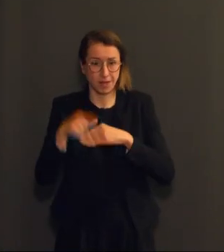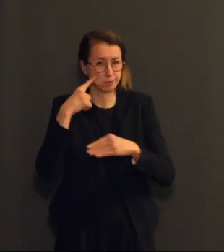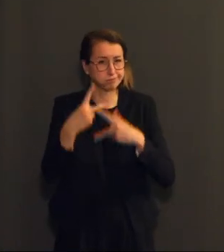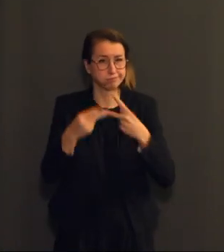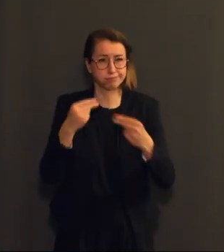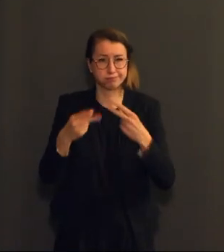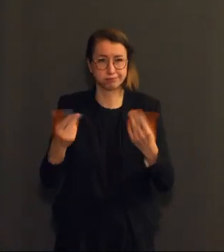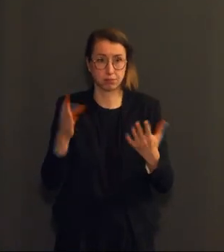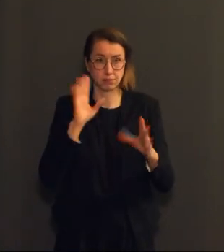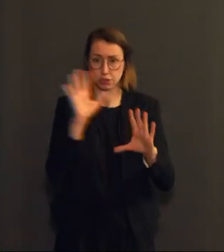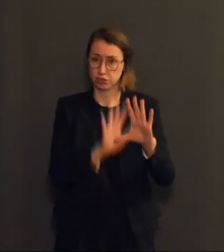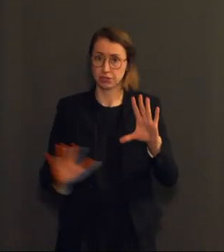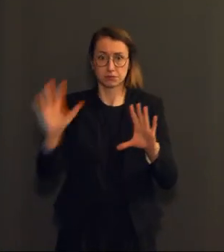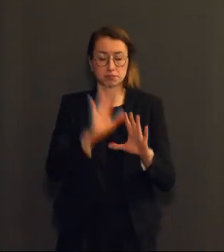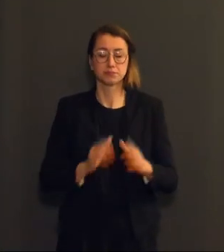pays.